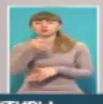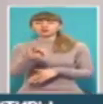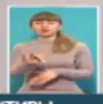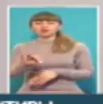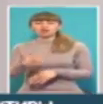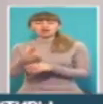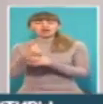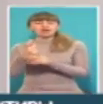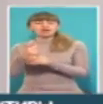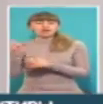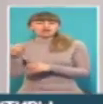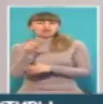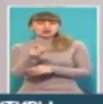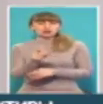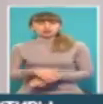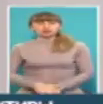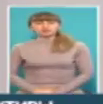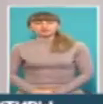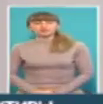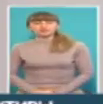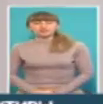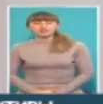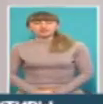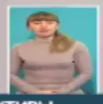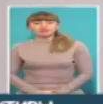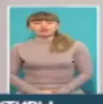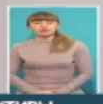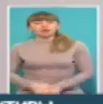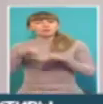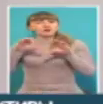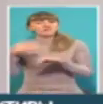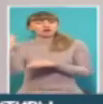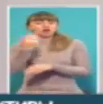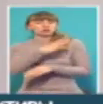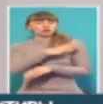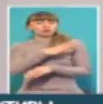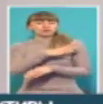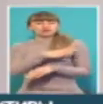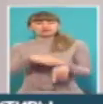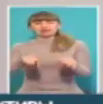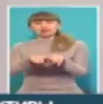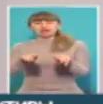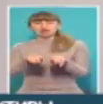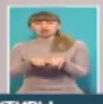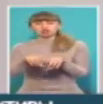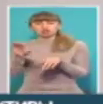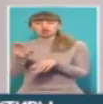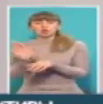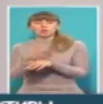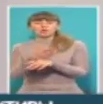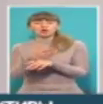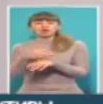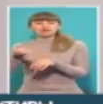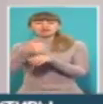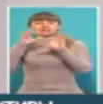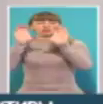наши граждане. Там сидят люди, скажем, права которых также оберегаются Конституцией нашей страны.